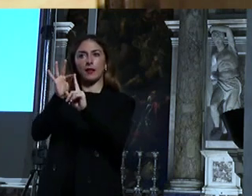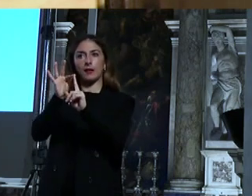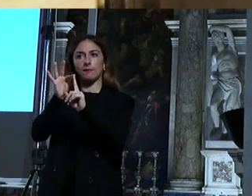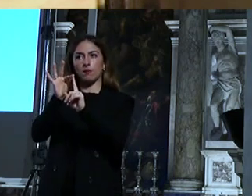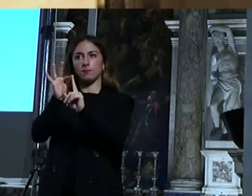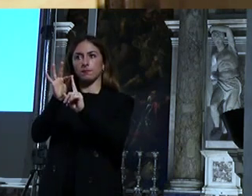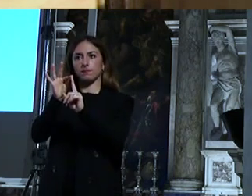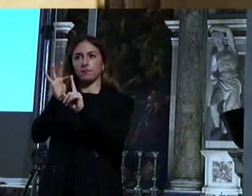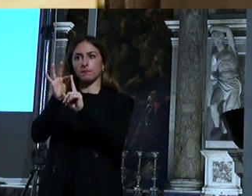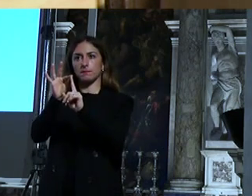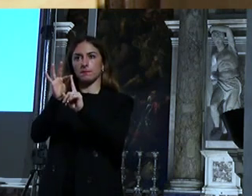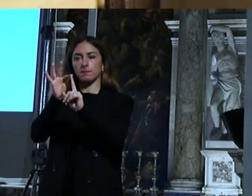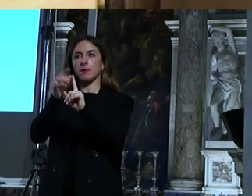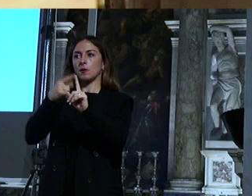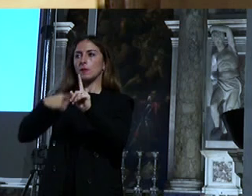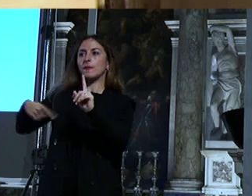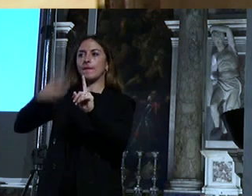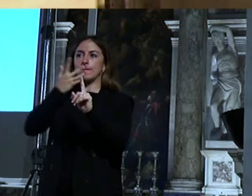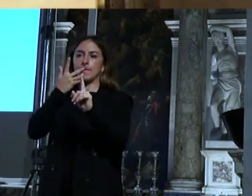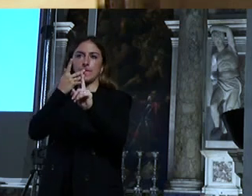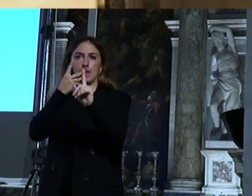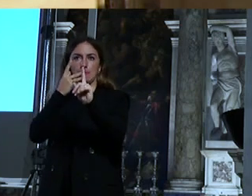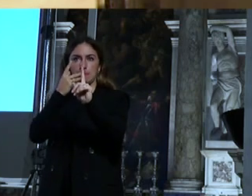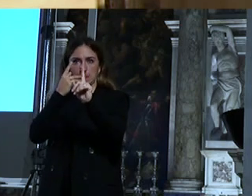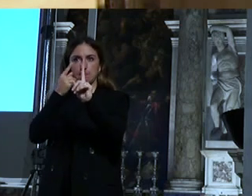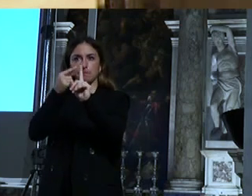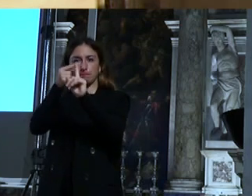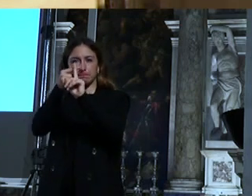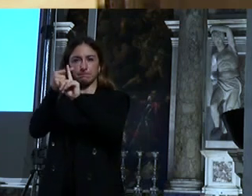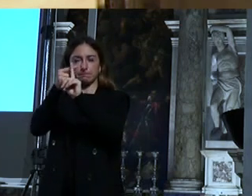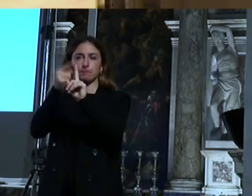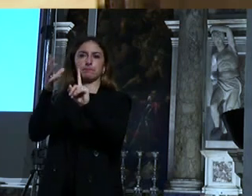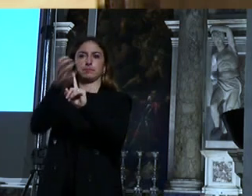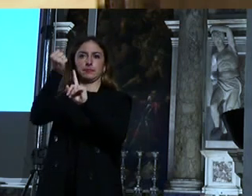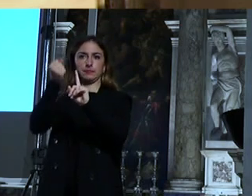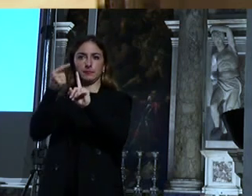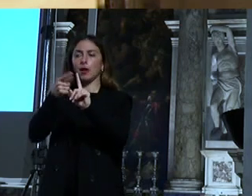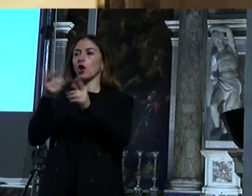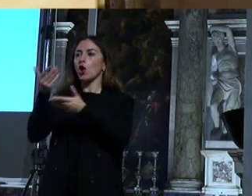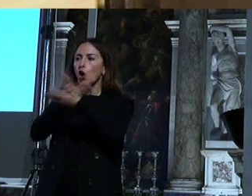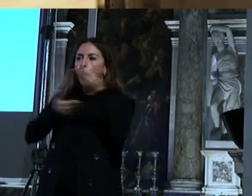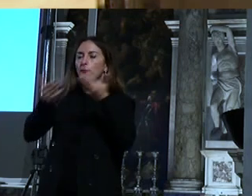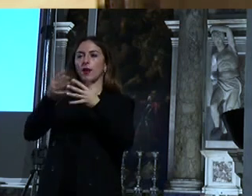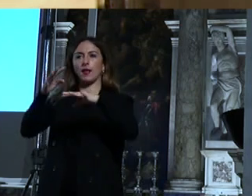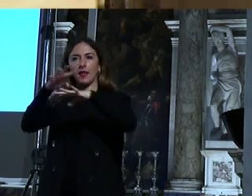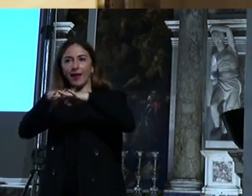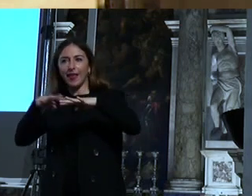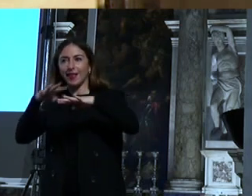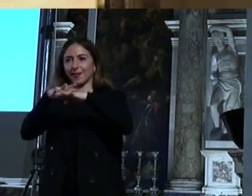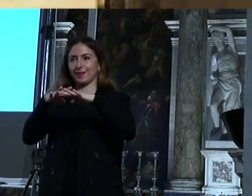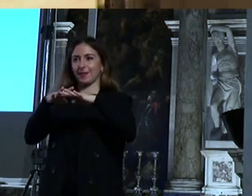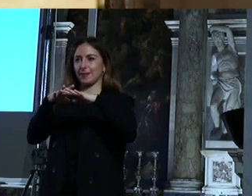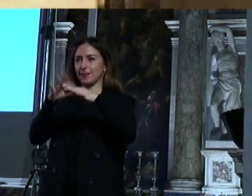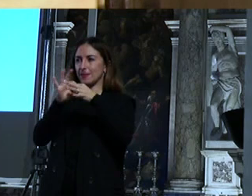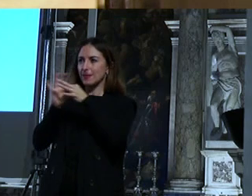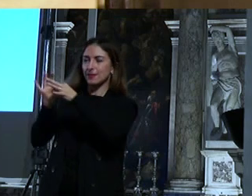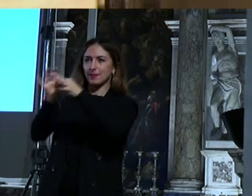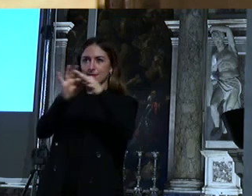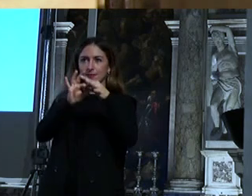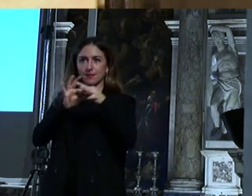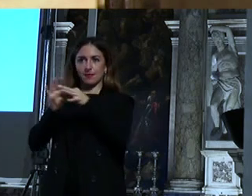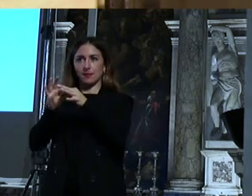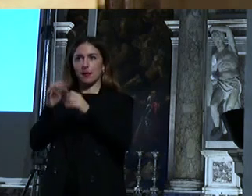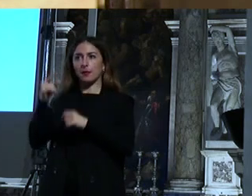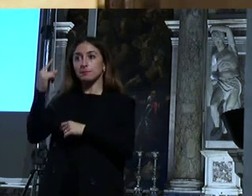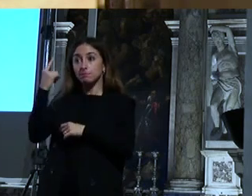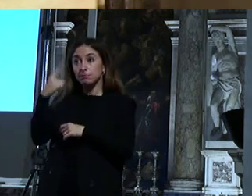noi ci poniamo: collaborare, creare rete, fare sinergia. È quello